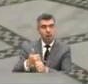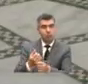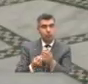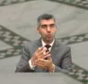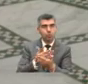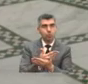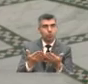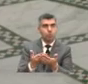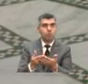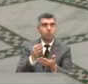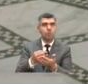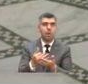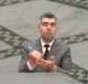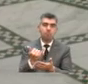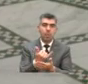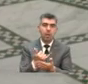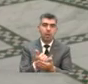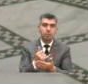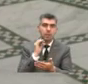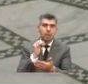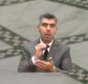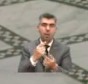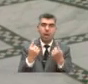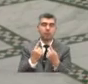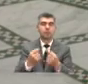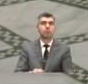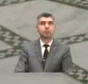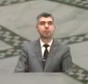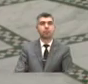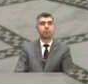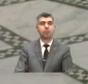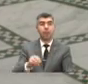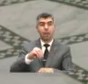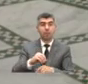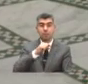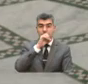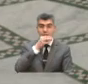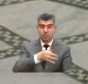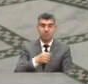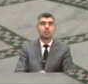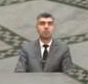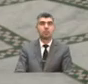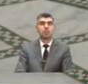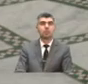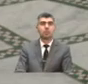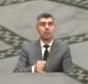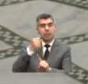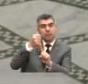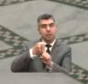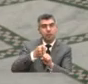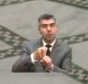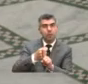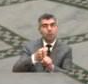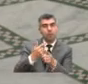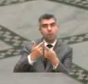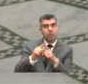يبداو الموسم الدراسي ديالهم في أحسن الظروف. بغيت أيضا نقول بأن قمنا بواحد العدد